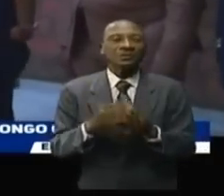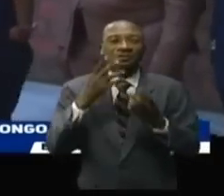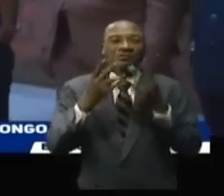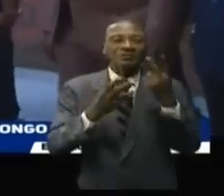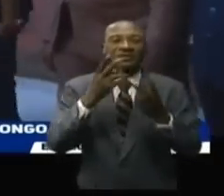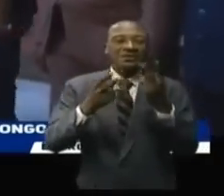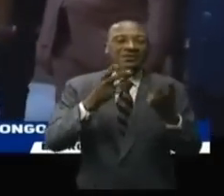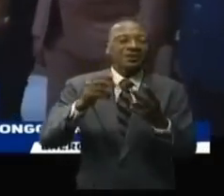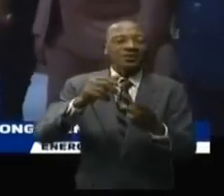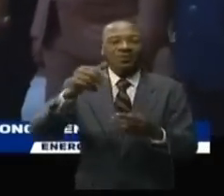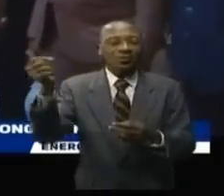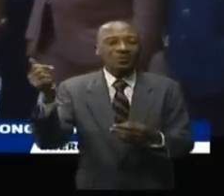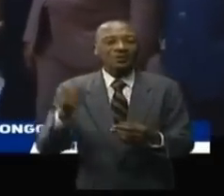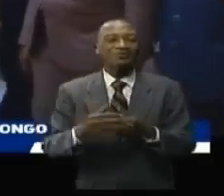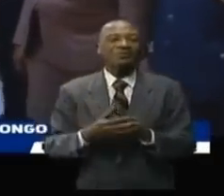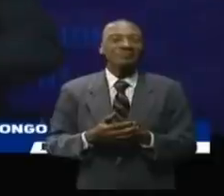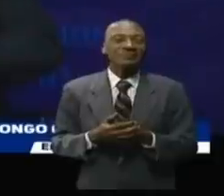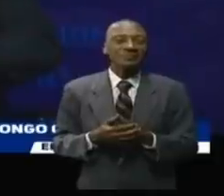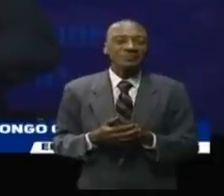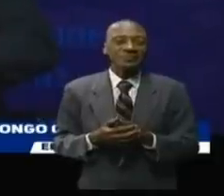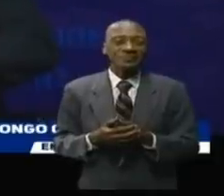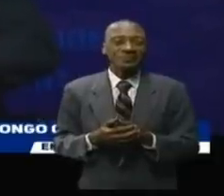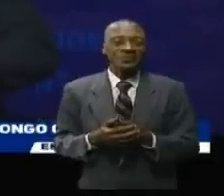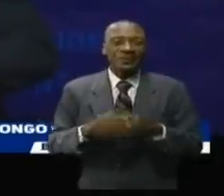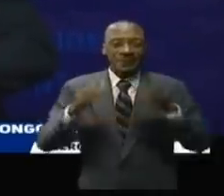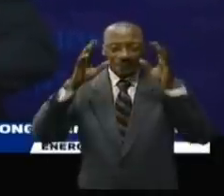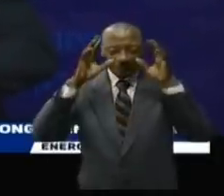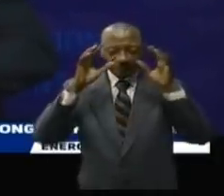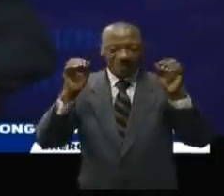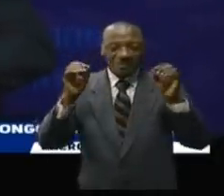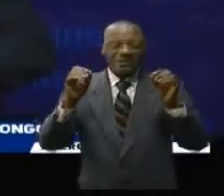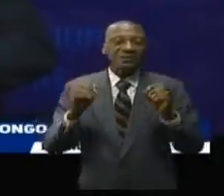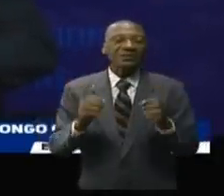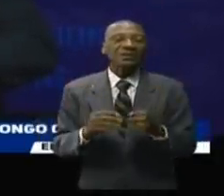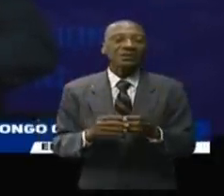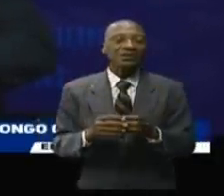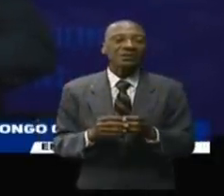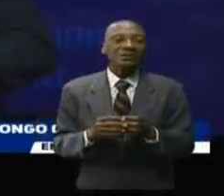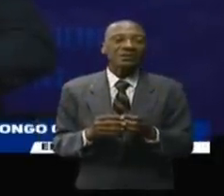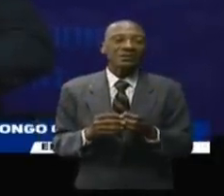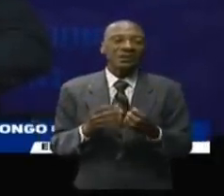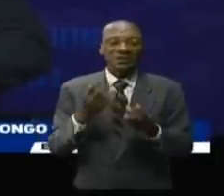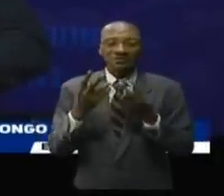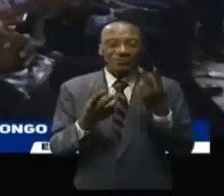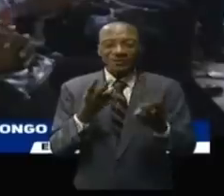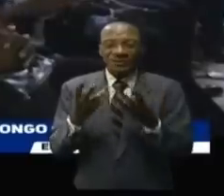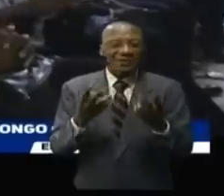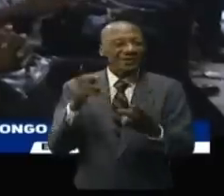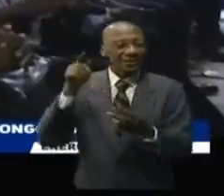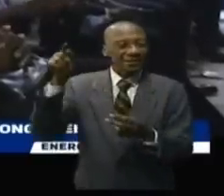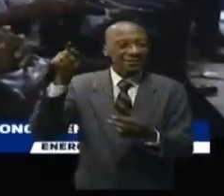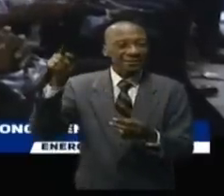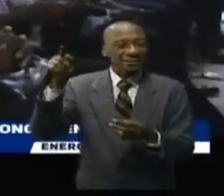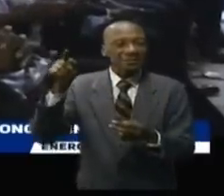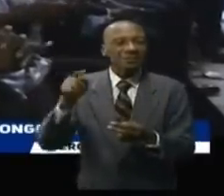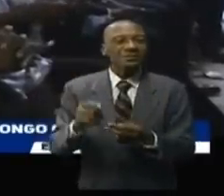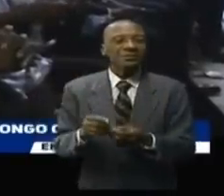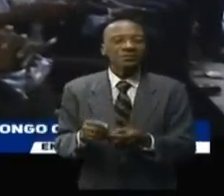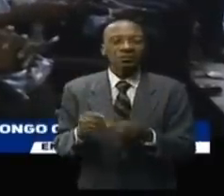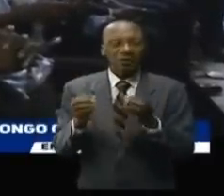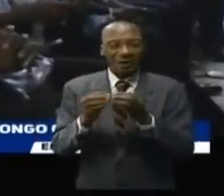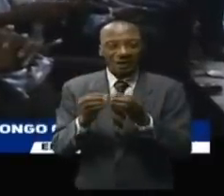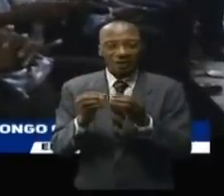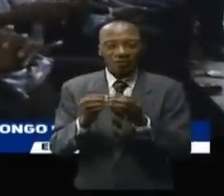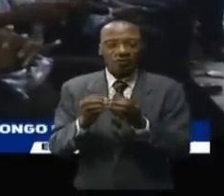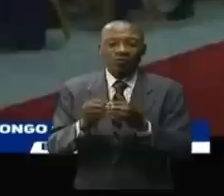l'État Félix-Antoine Tshisekedi Tshilombo est allé répondre à l'invitation des opérateurs économiques et autres acteurs de